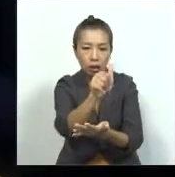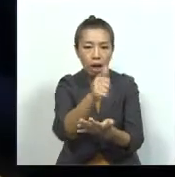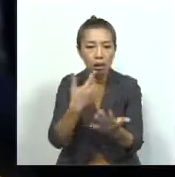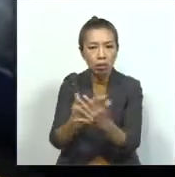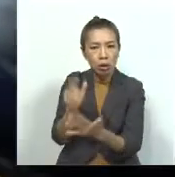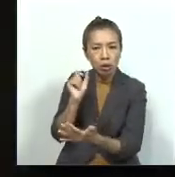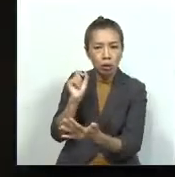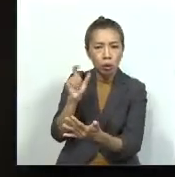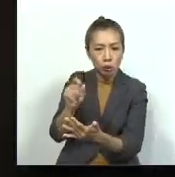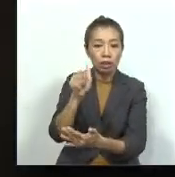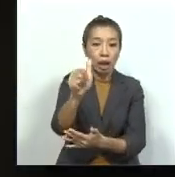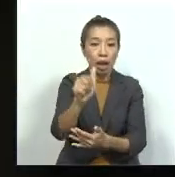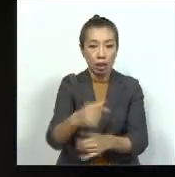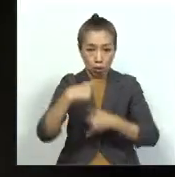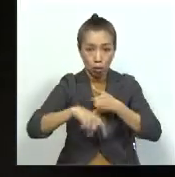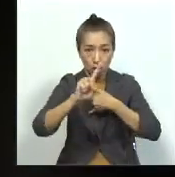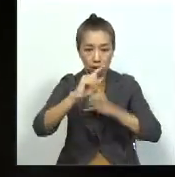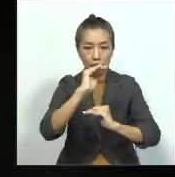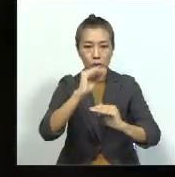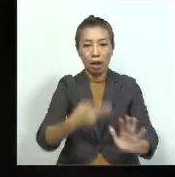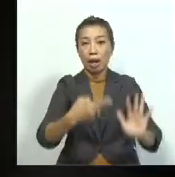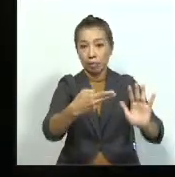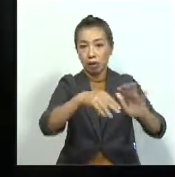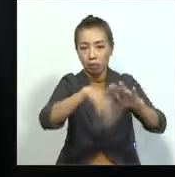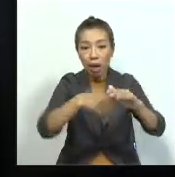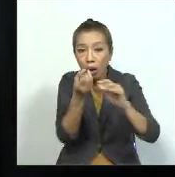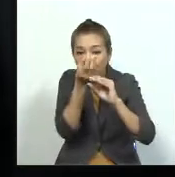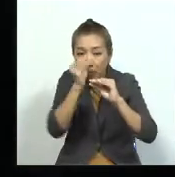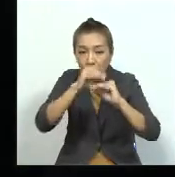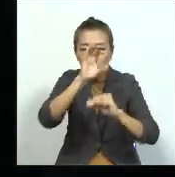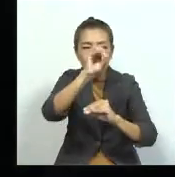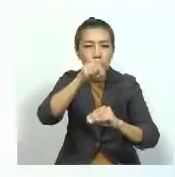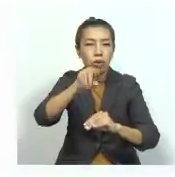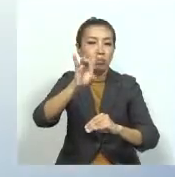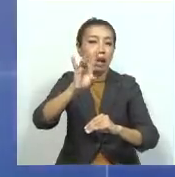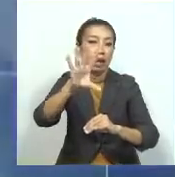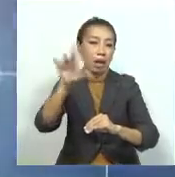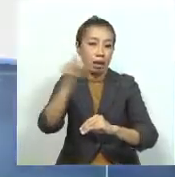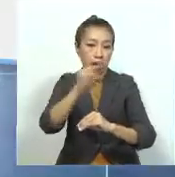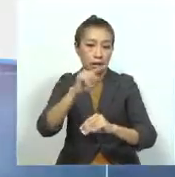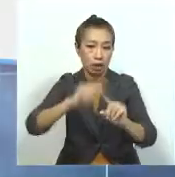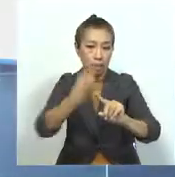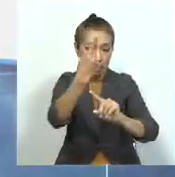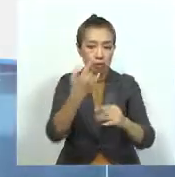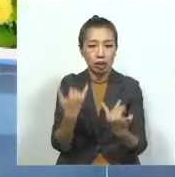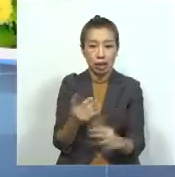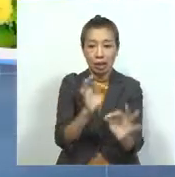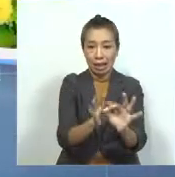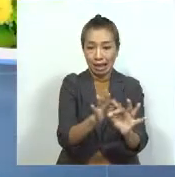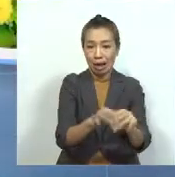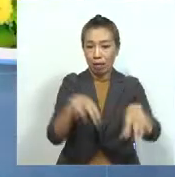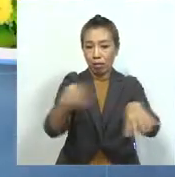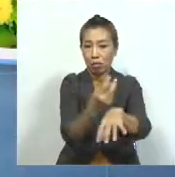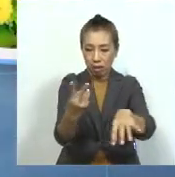ายฉุกเฉินได้วงเงินรายละไม่เกิน 50,000 บาทดอกเบี้ยร้อยละ 0.85 ต่อเดือนซึ่งปัจจุบันธนาคารทั้ง2แห่ง